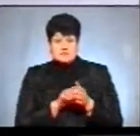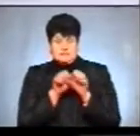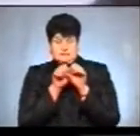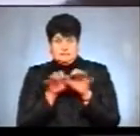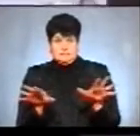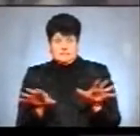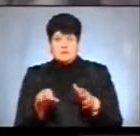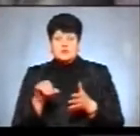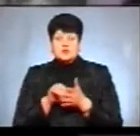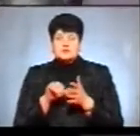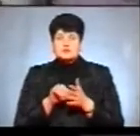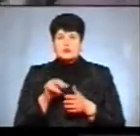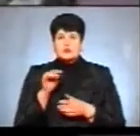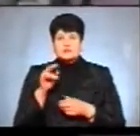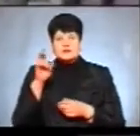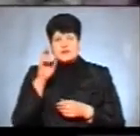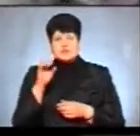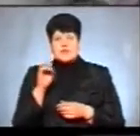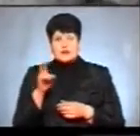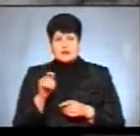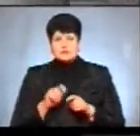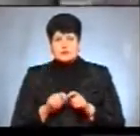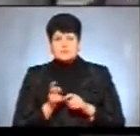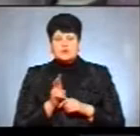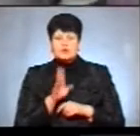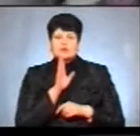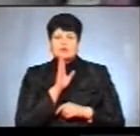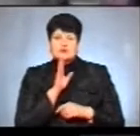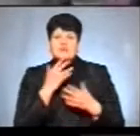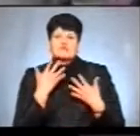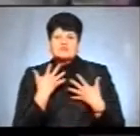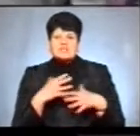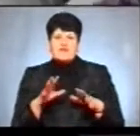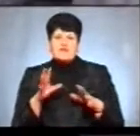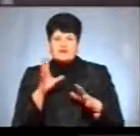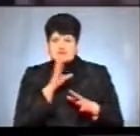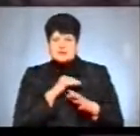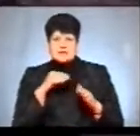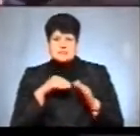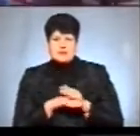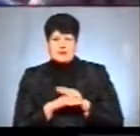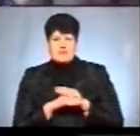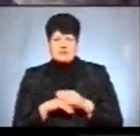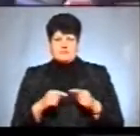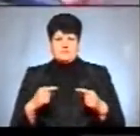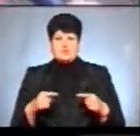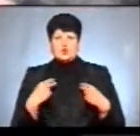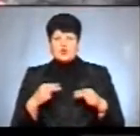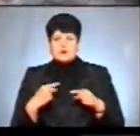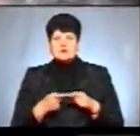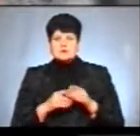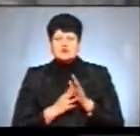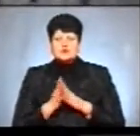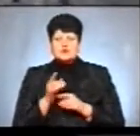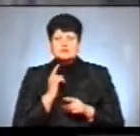представником Держекоінспекції Василем Дудою підходимо до однієї з жінок, яка вже встигла приховати товар. Торгувати цими рослинками заборонено,